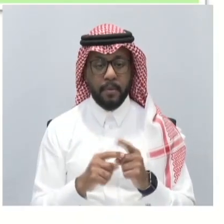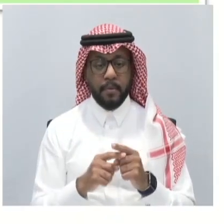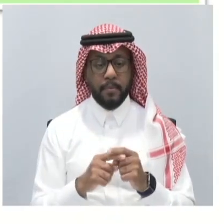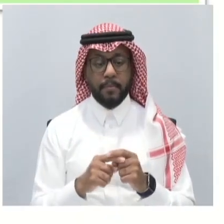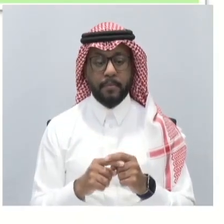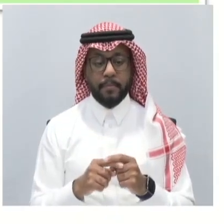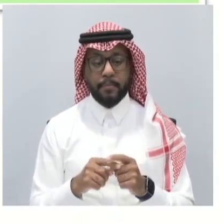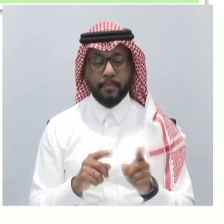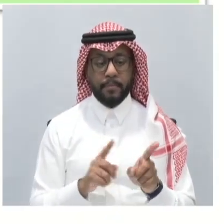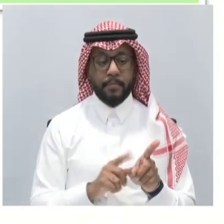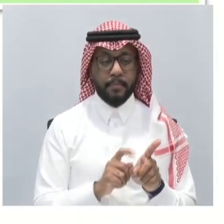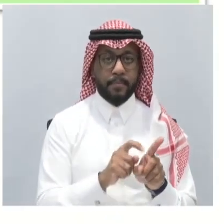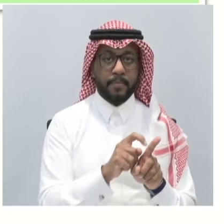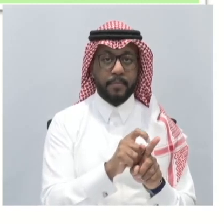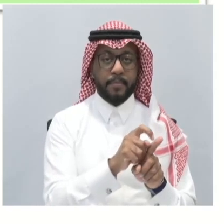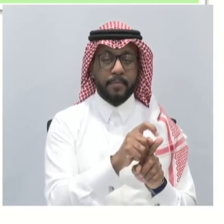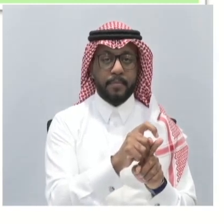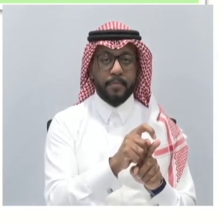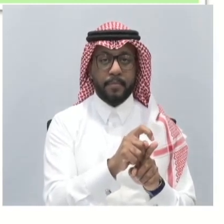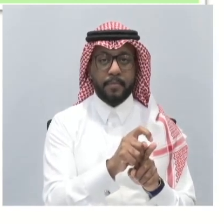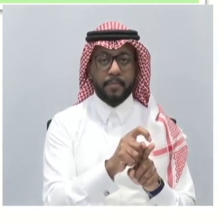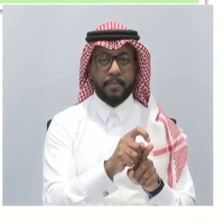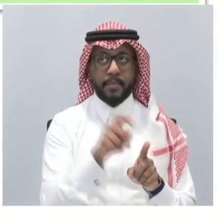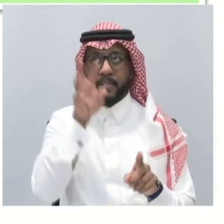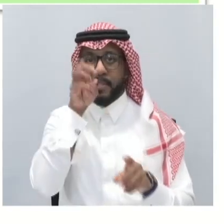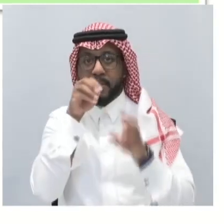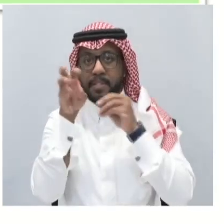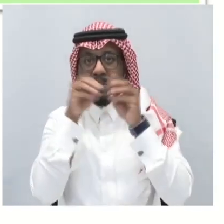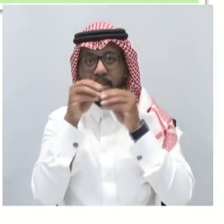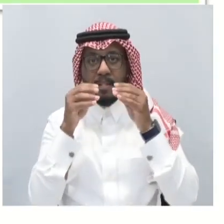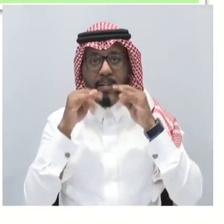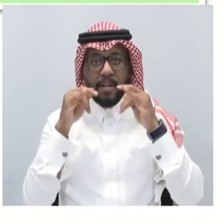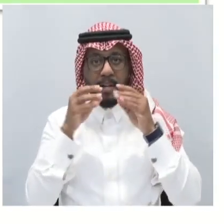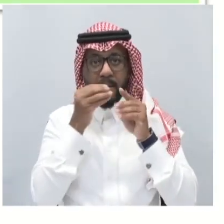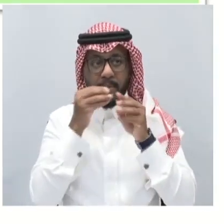حطينا انه الجراده تاكل ماذا تاكل الاعشاب